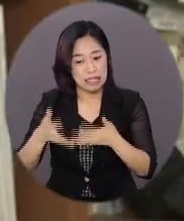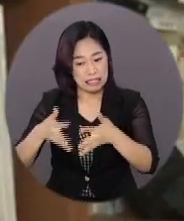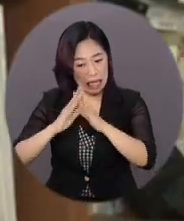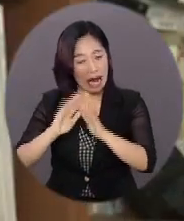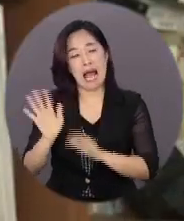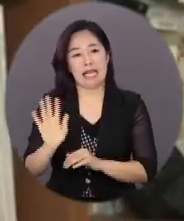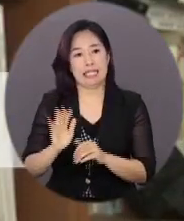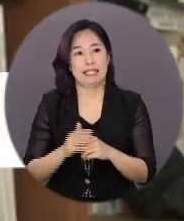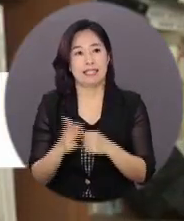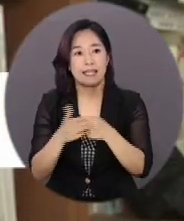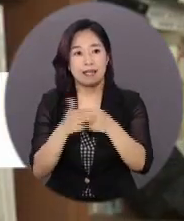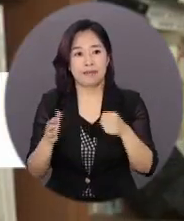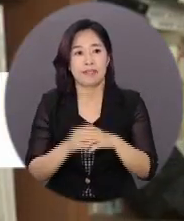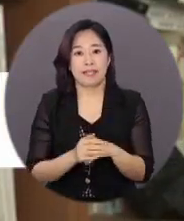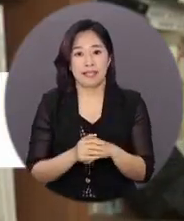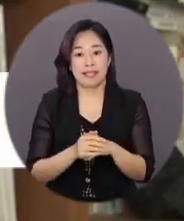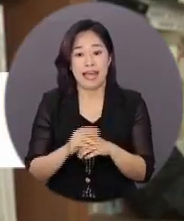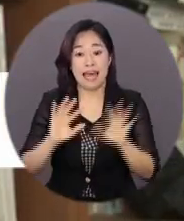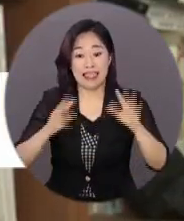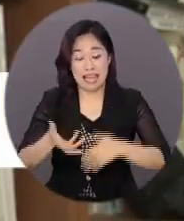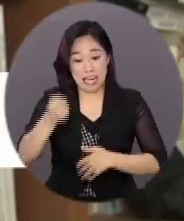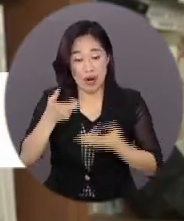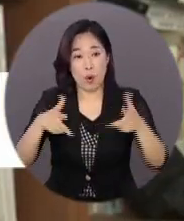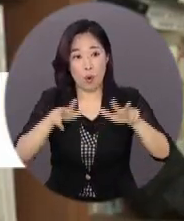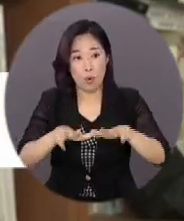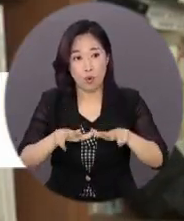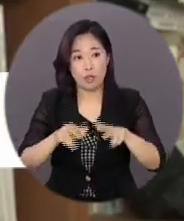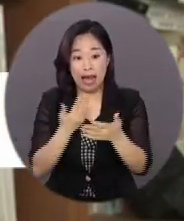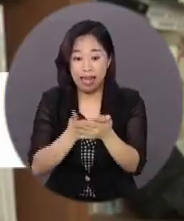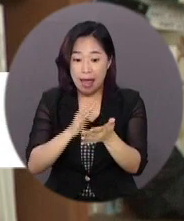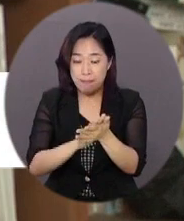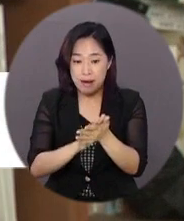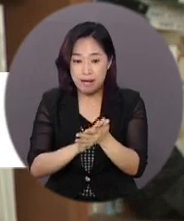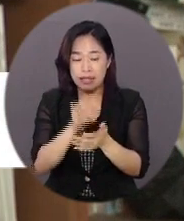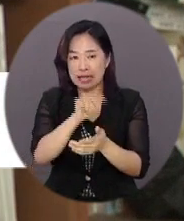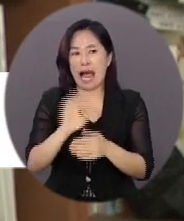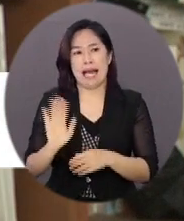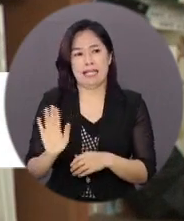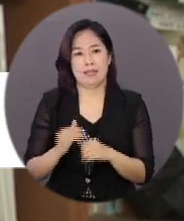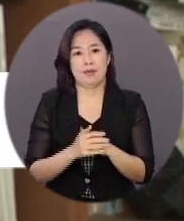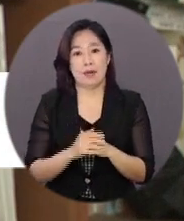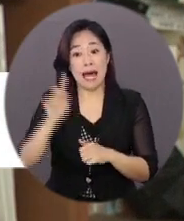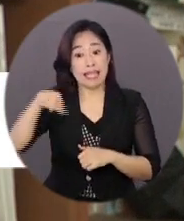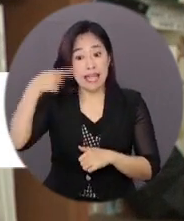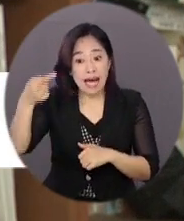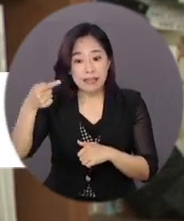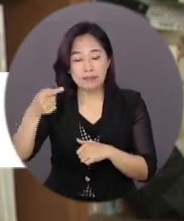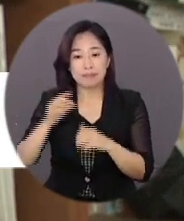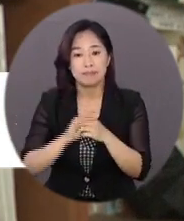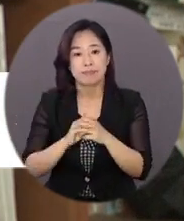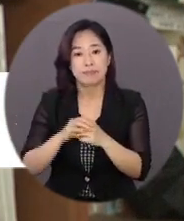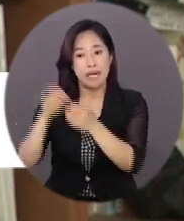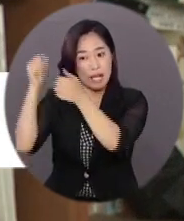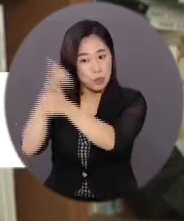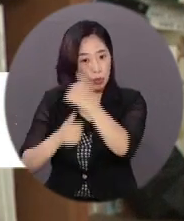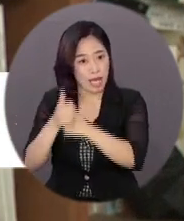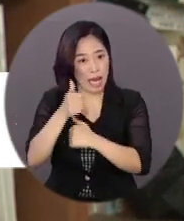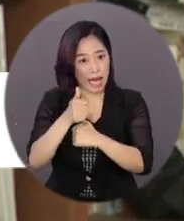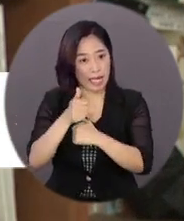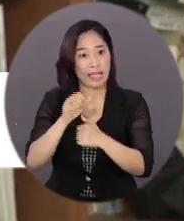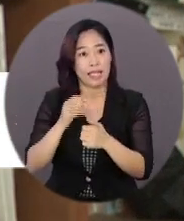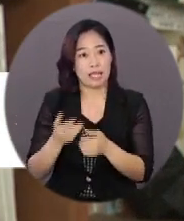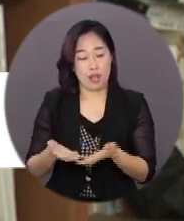아니니까. 국립공원은 개발의 대상이 아니라 보존과 다음 세대에게 남겨준 유산으로서 사실은